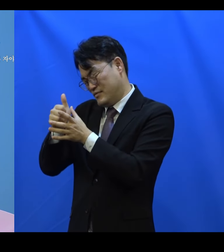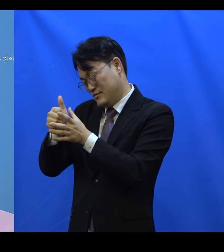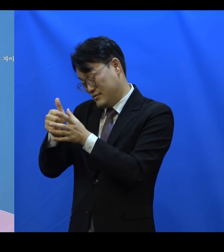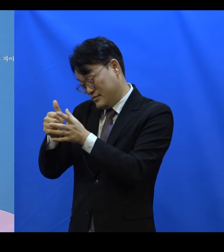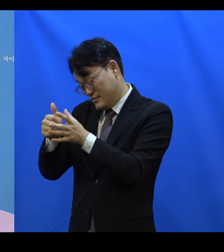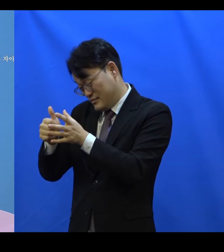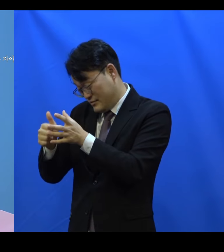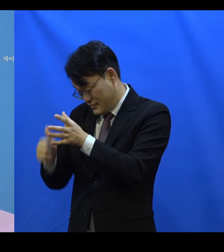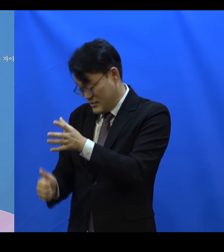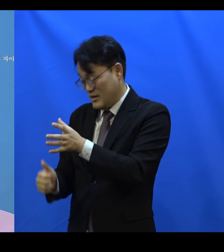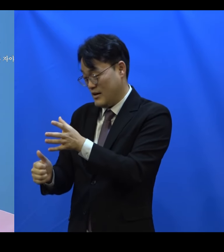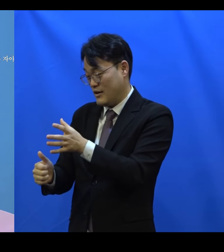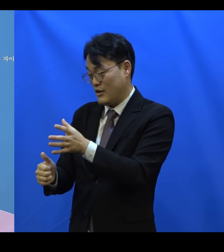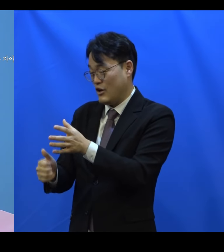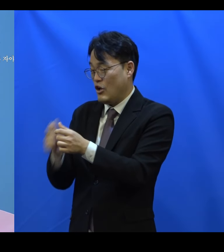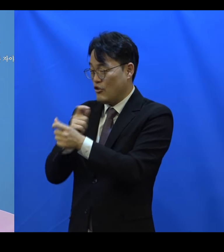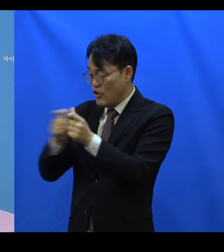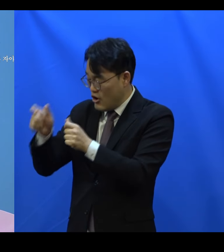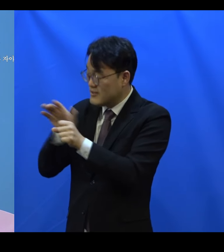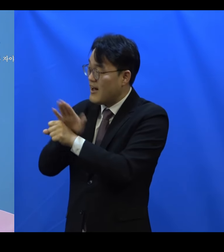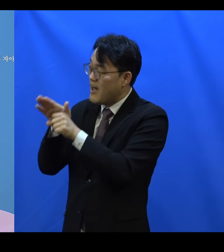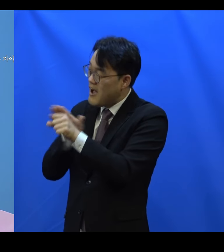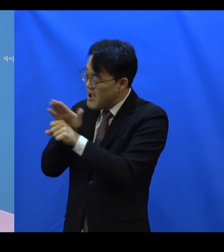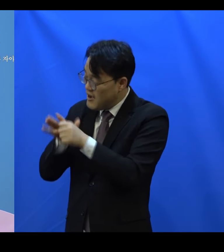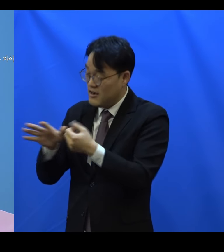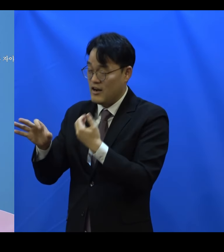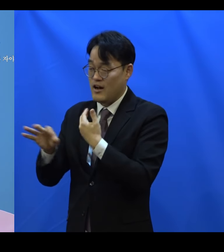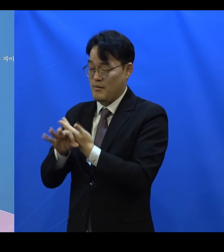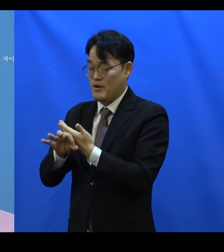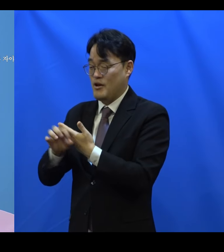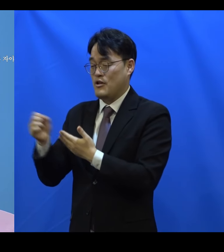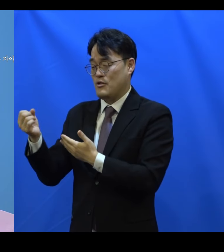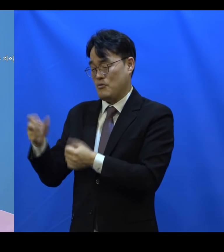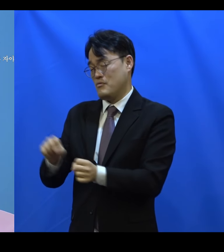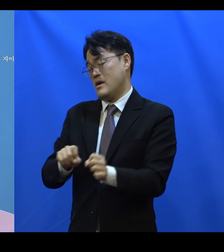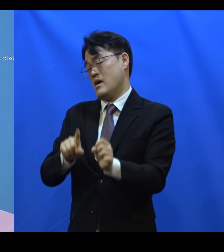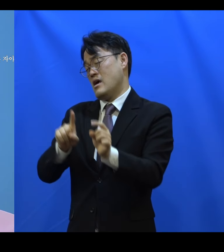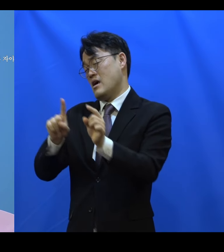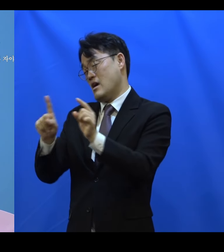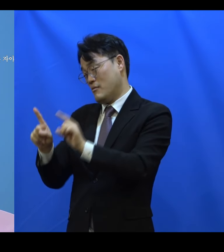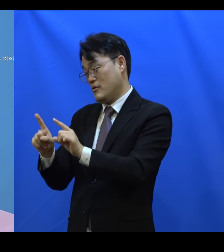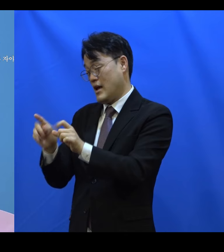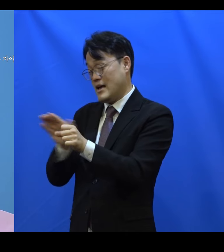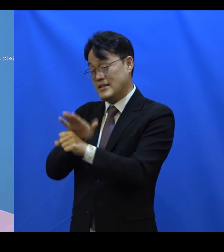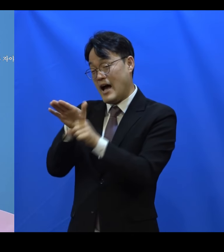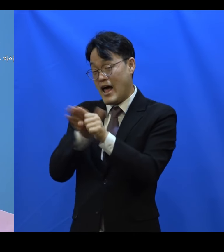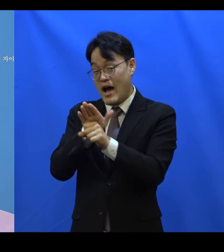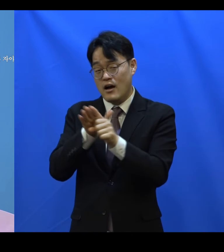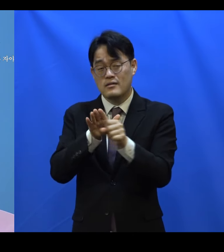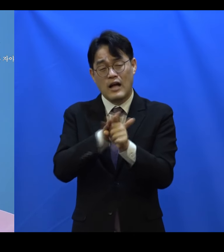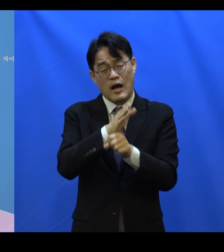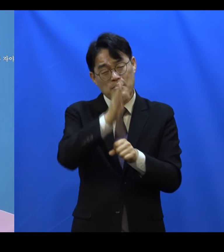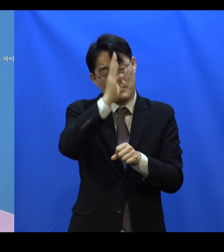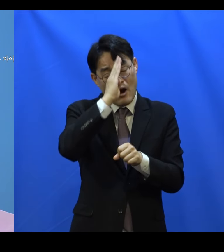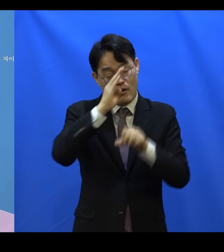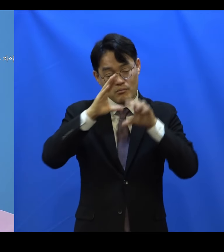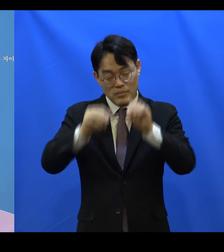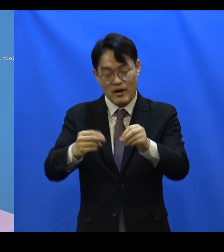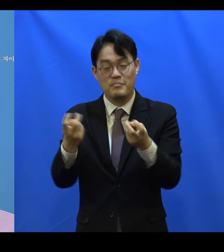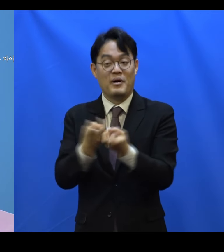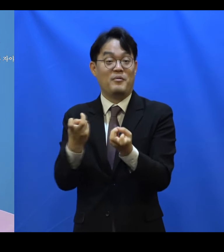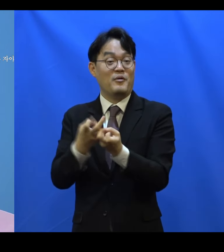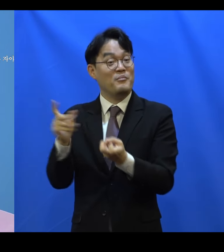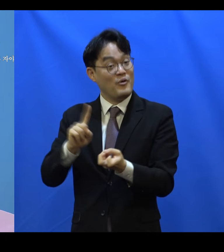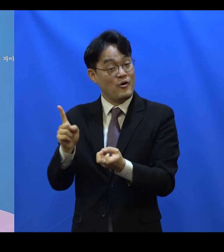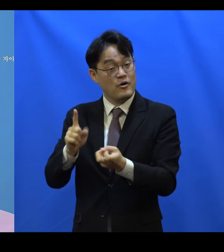그리스도의 사랑을 더 많이 받는 거죠. 사랑의 병은 사랑으로 치유됩니다. 유일한 처방은 그 사랑의 근원이신